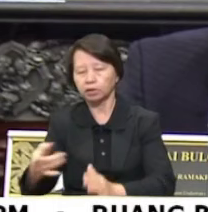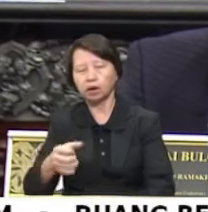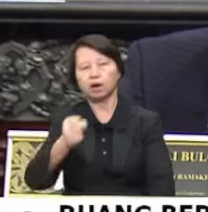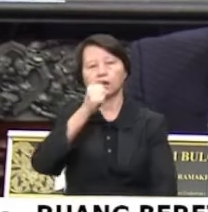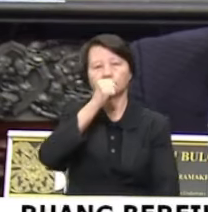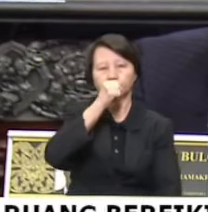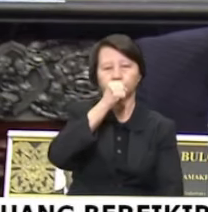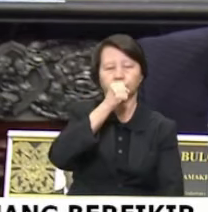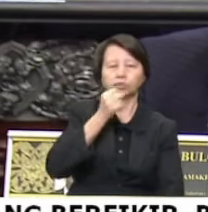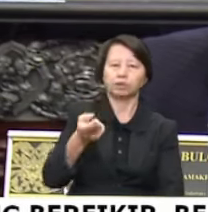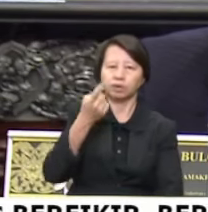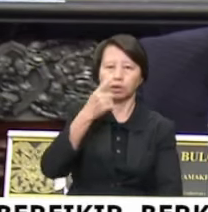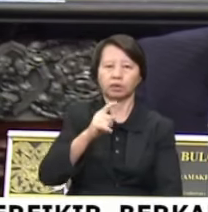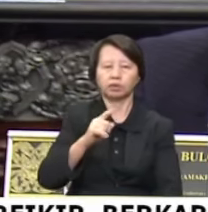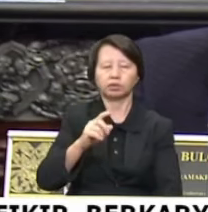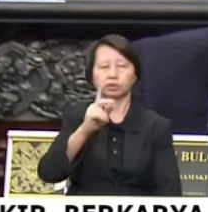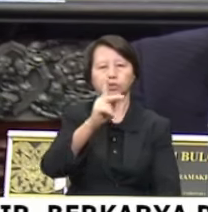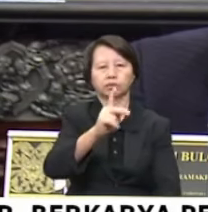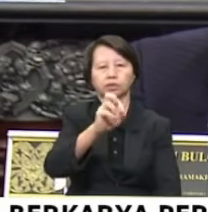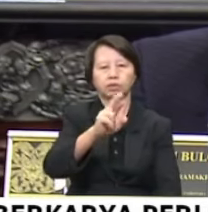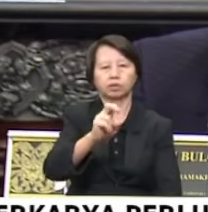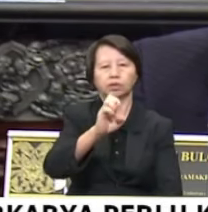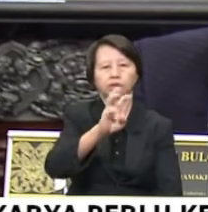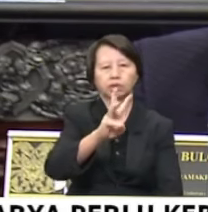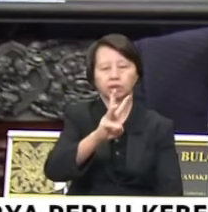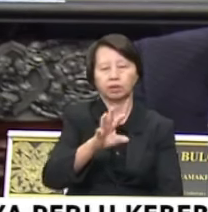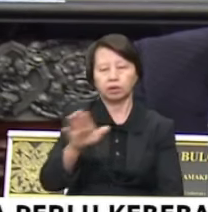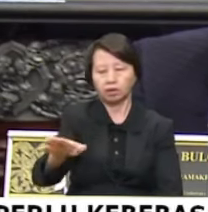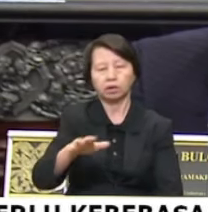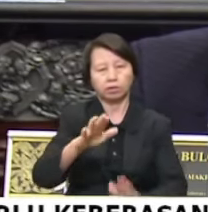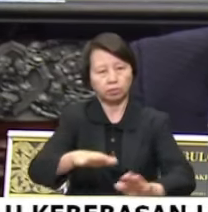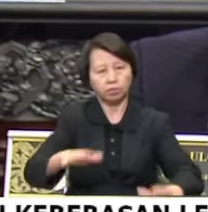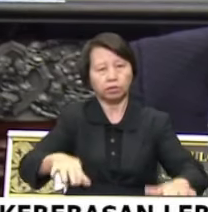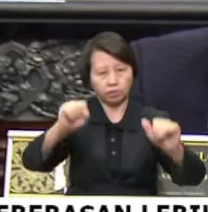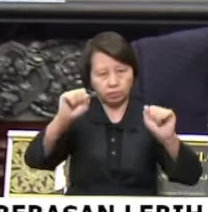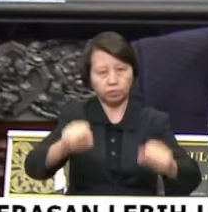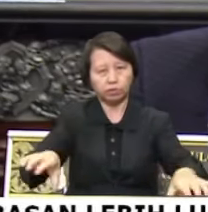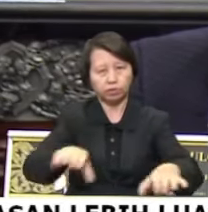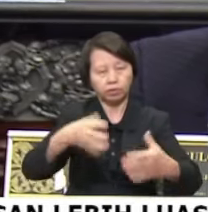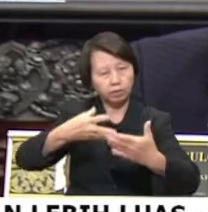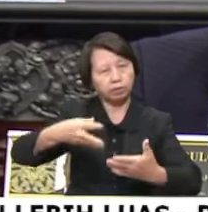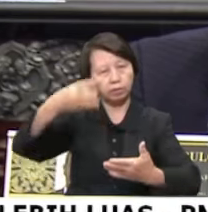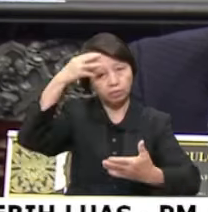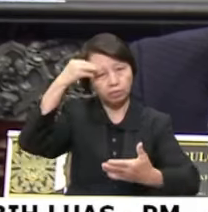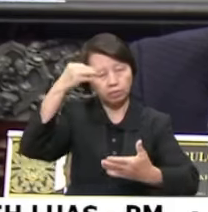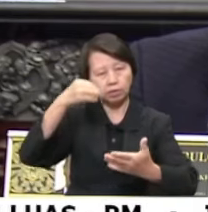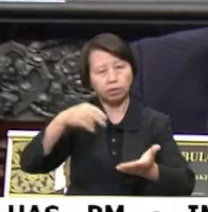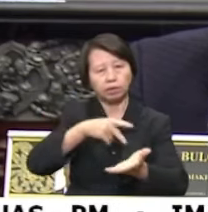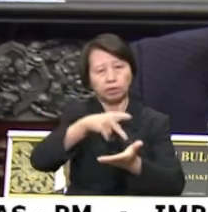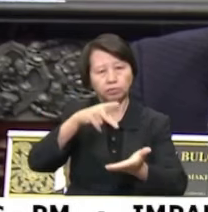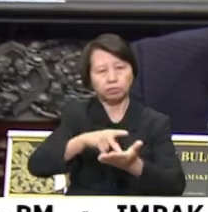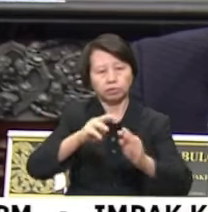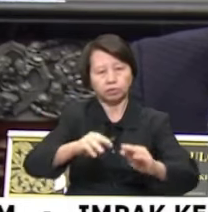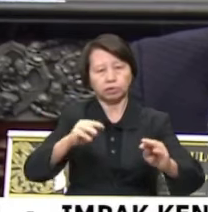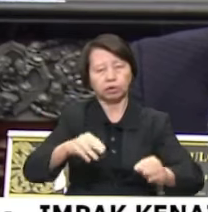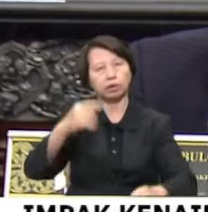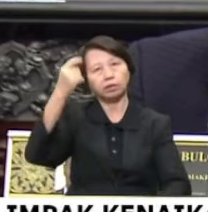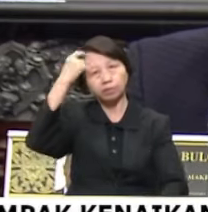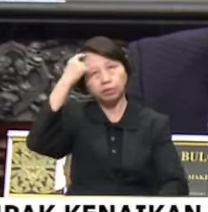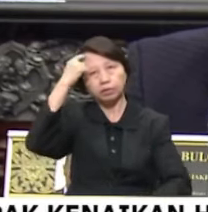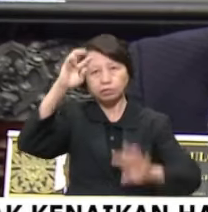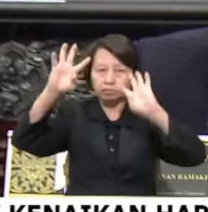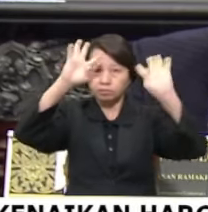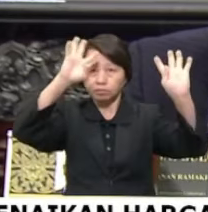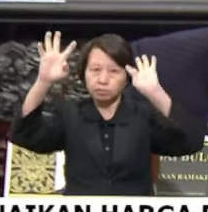kru penerbitan. Melalui aktiviti ini, murid dapat melaksanakan pembelajaran yang berpusatkan murid berfikir secara